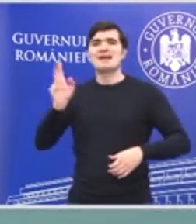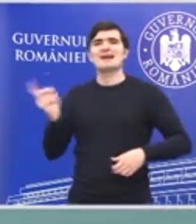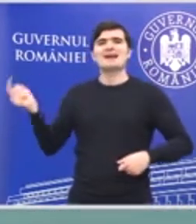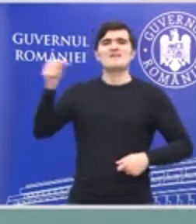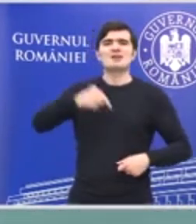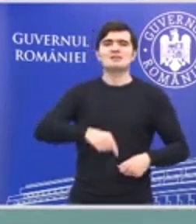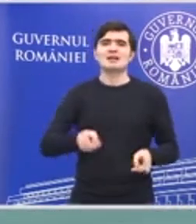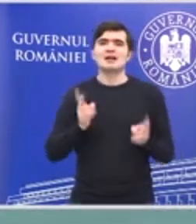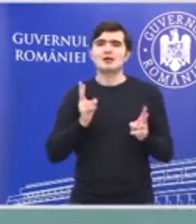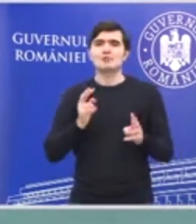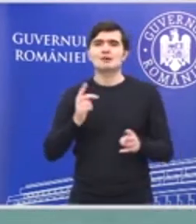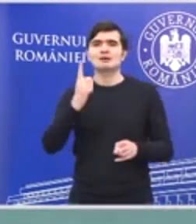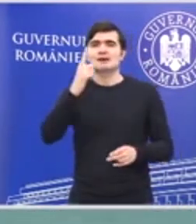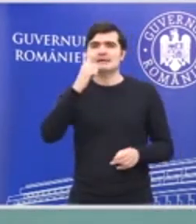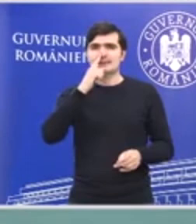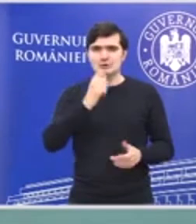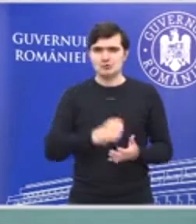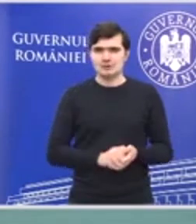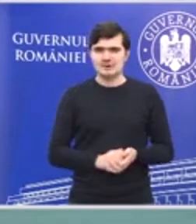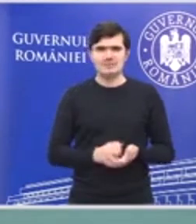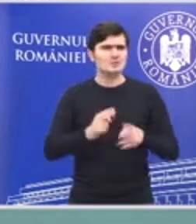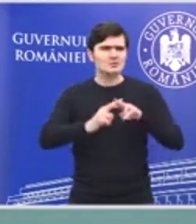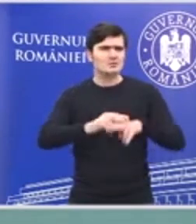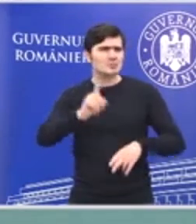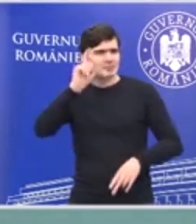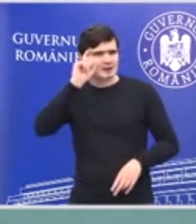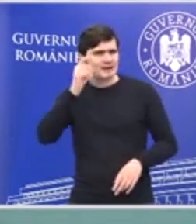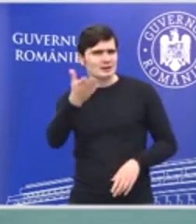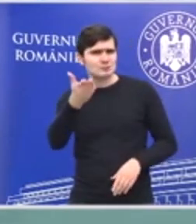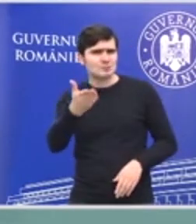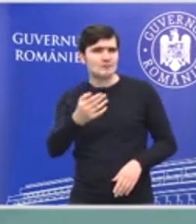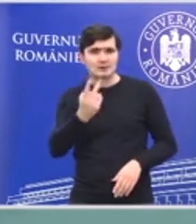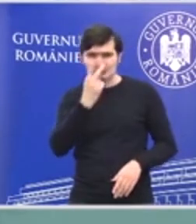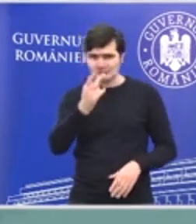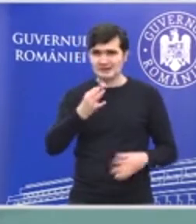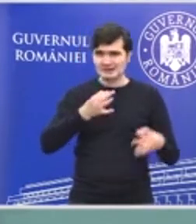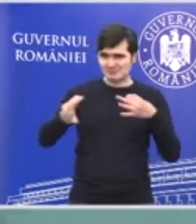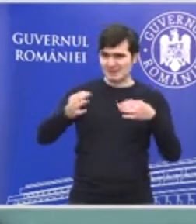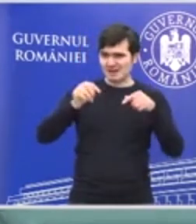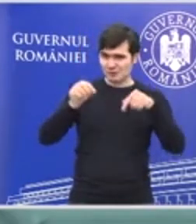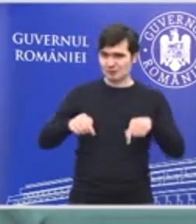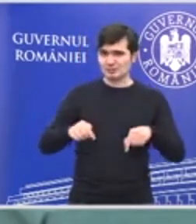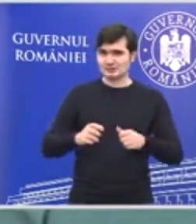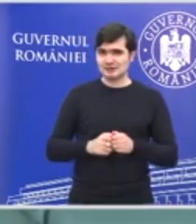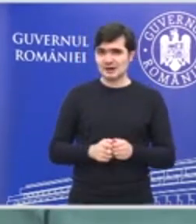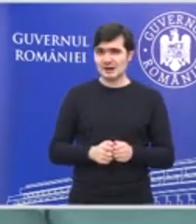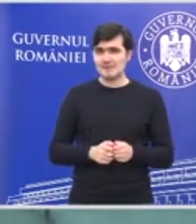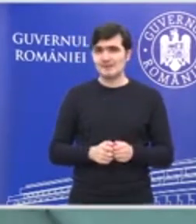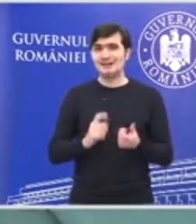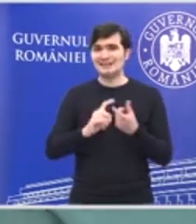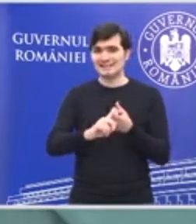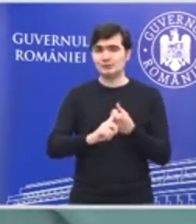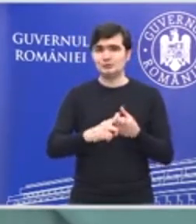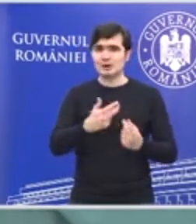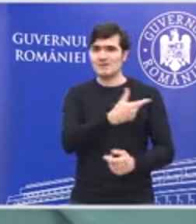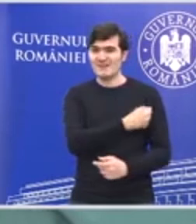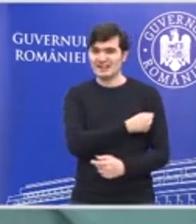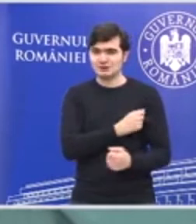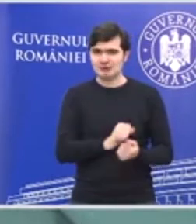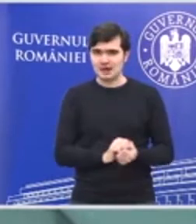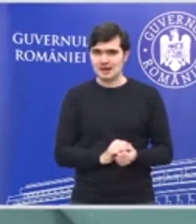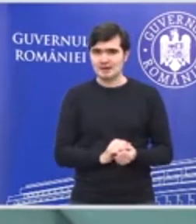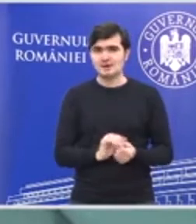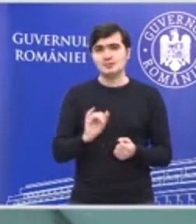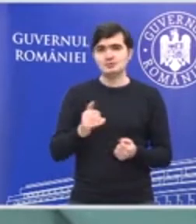iunie. Cum ar trebui să arate, în opinia dumneavoastră, acest plan, privit din perspectiva campaniei de vaccinare, dar și